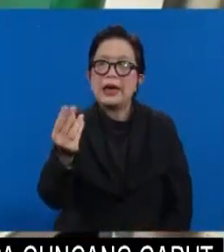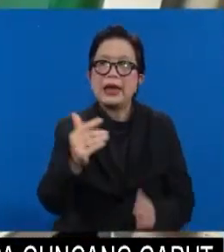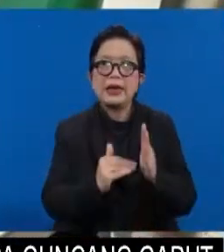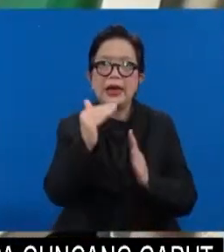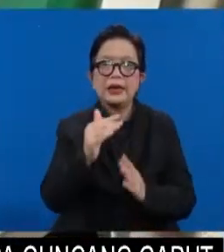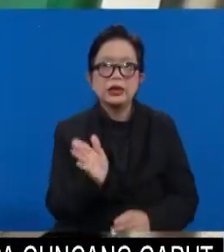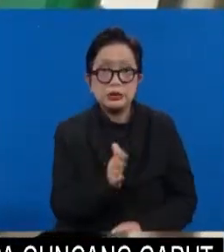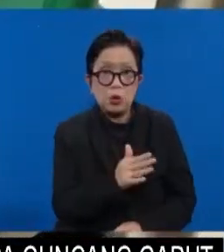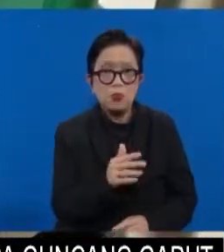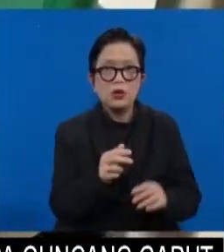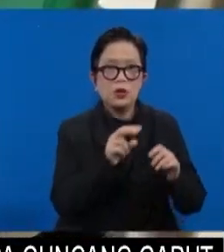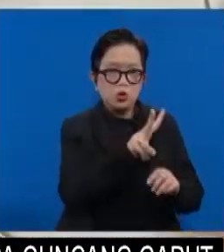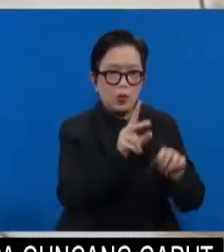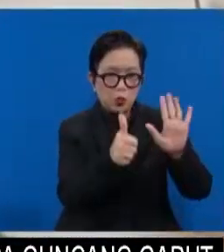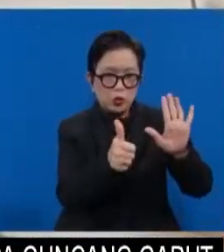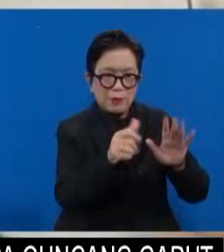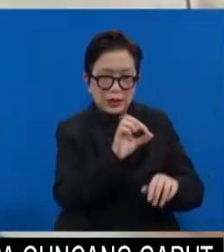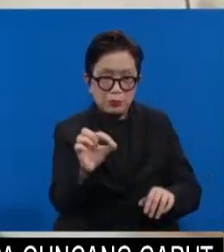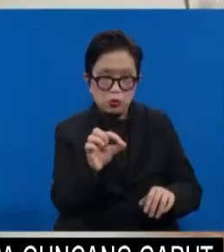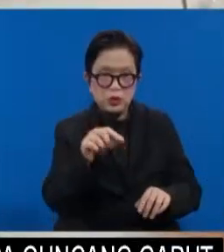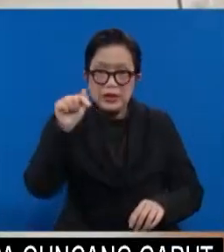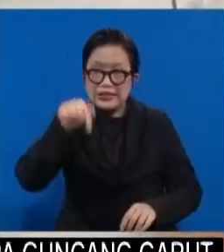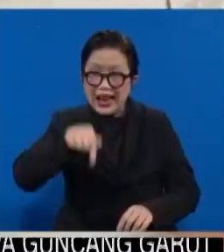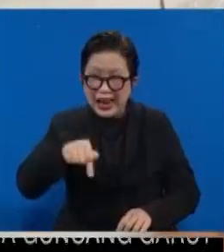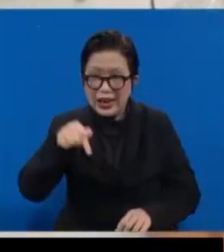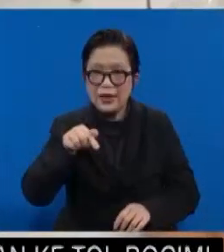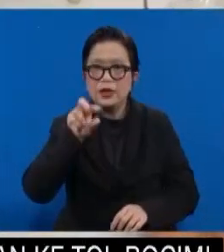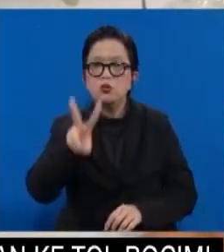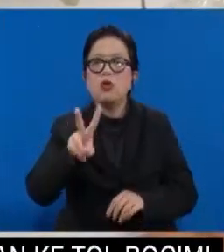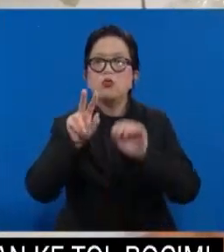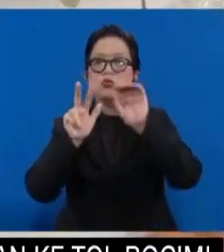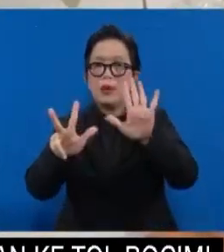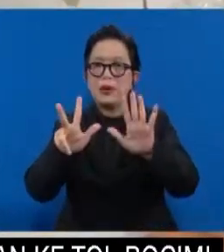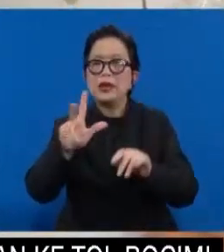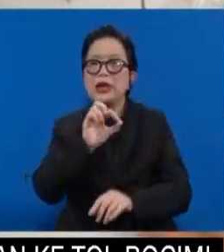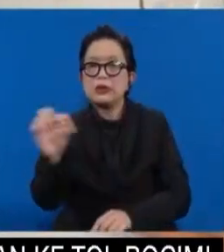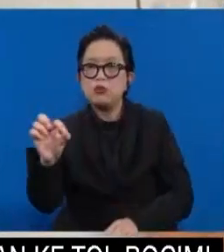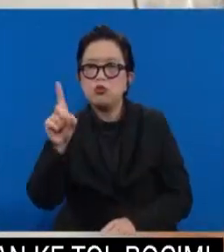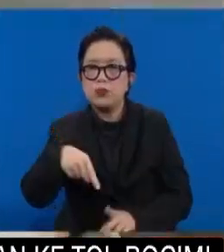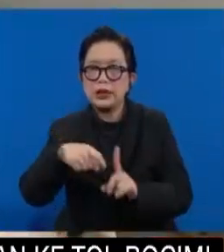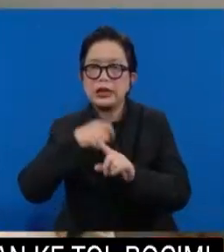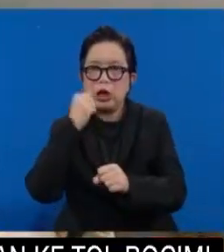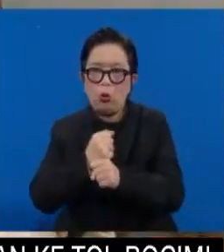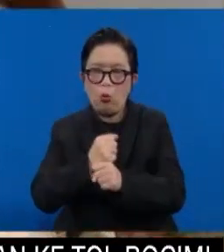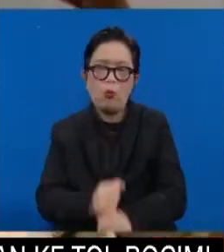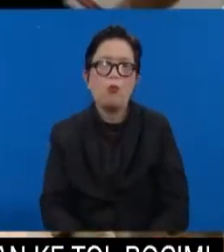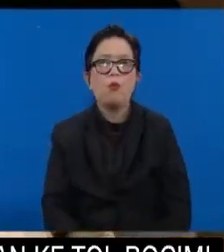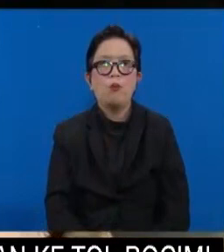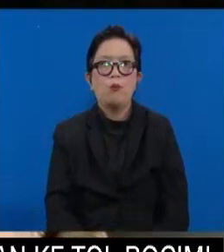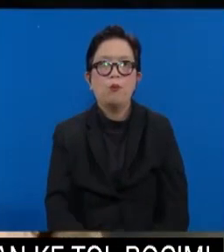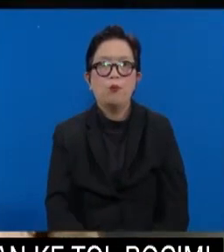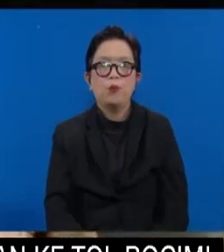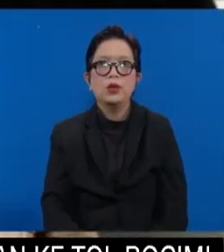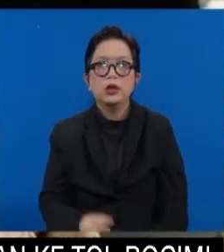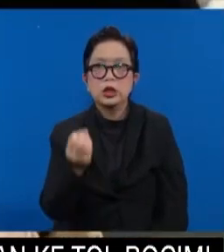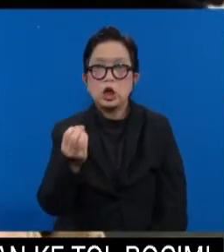sekitar Rp26.000 per kilogram, kini bisa tembus hingga Rp28.000 per kilogram di tingkat grosir. Bahkan telur